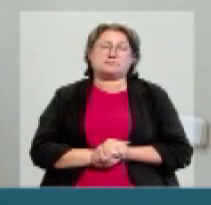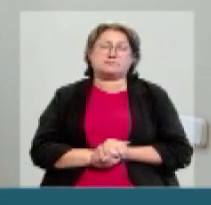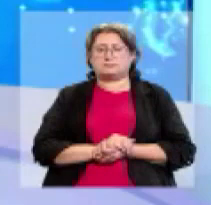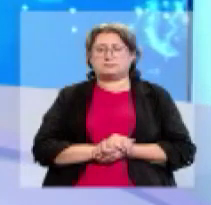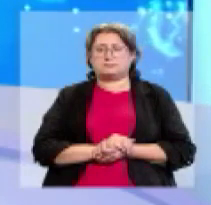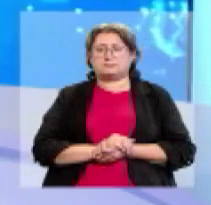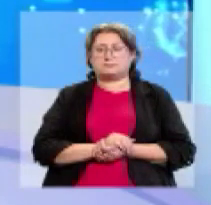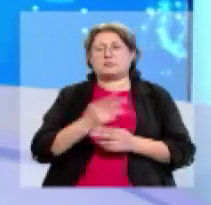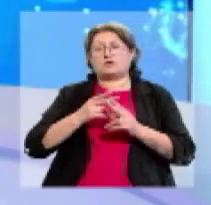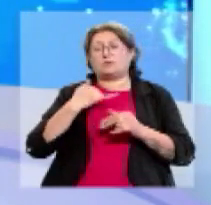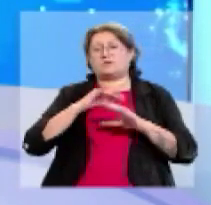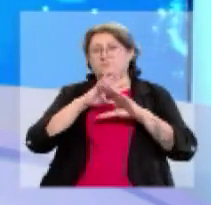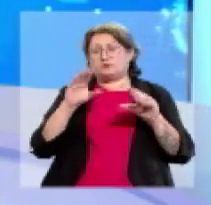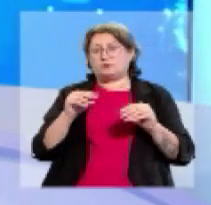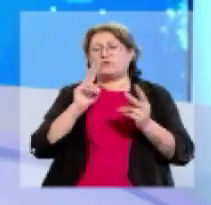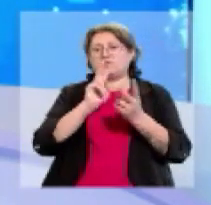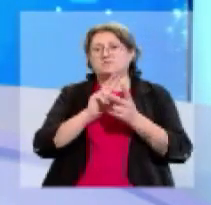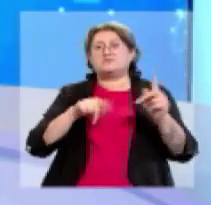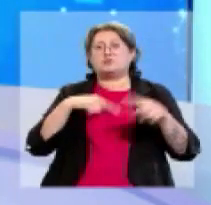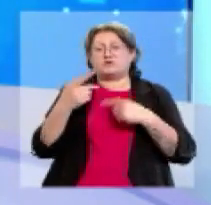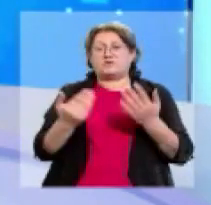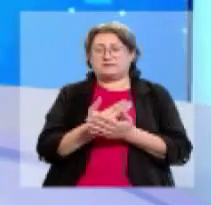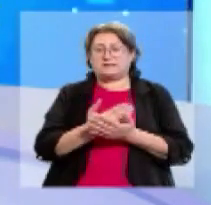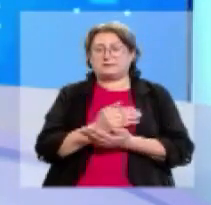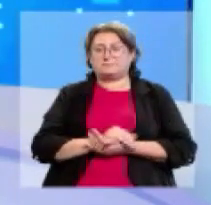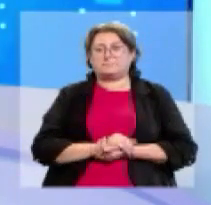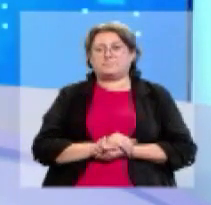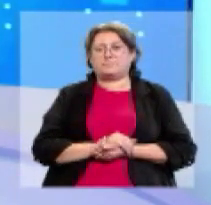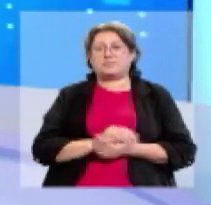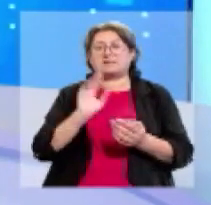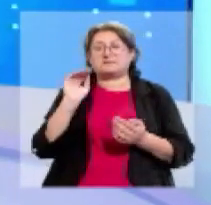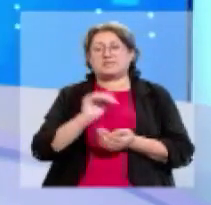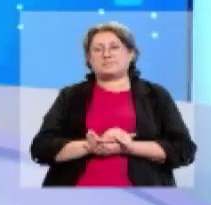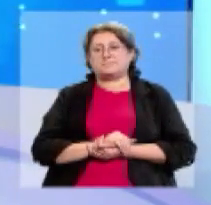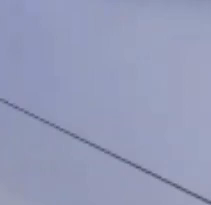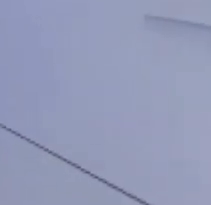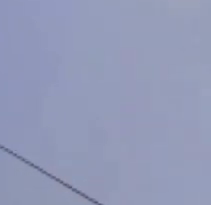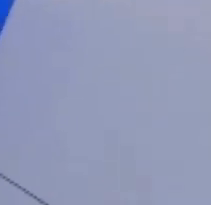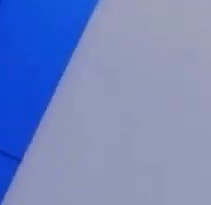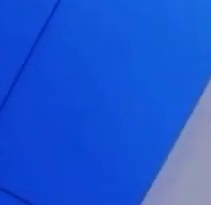Костанай. На этом у меня все. Увидимся в следующих выпусках новостей. До свидания.